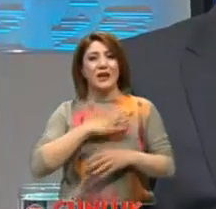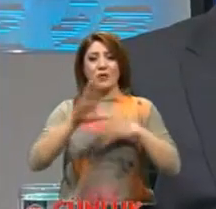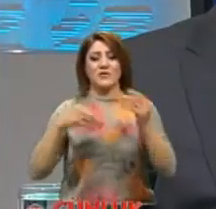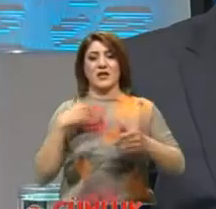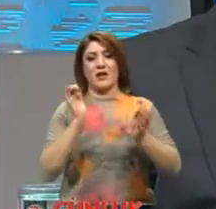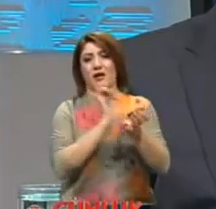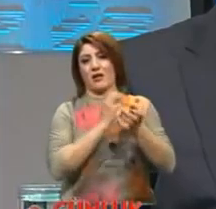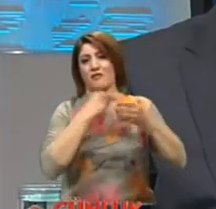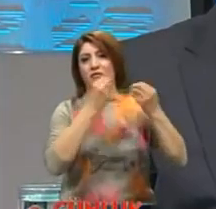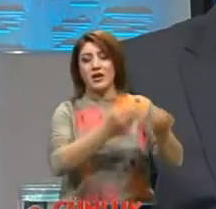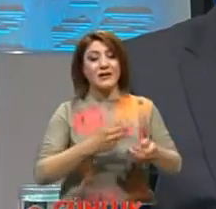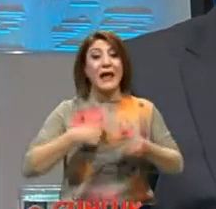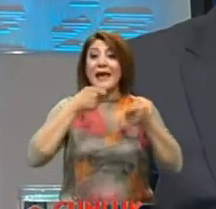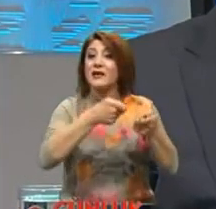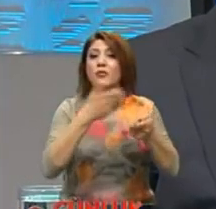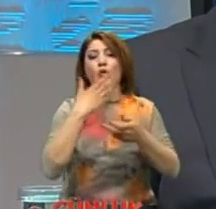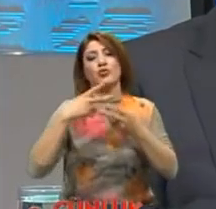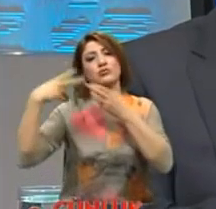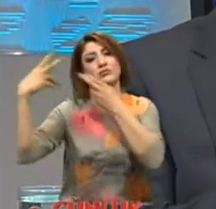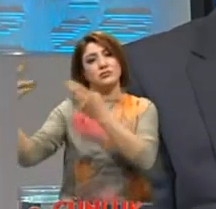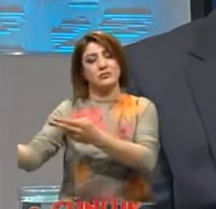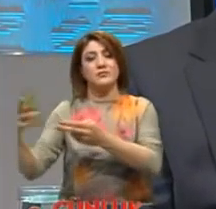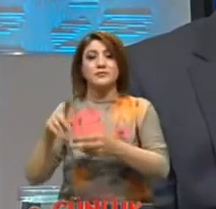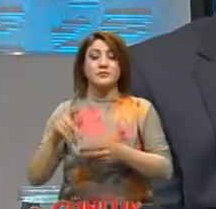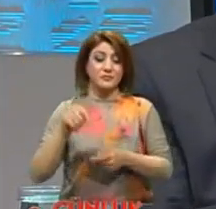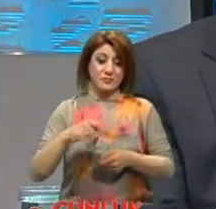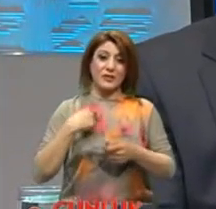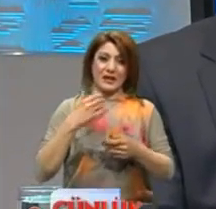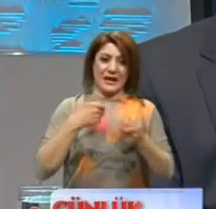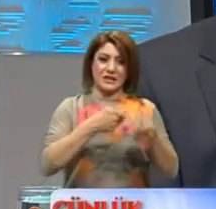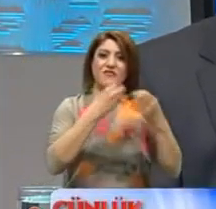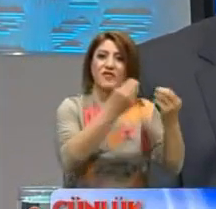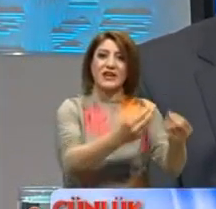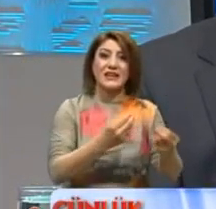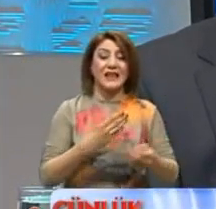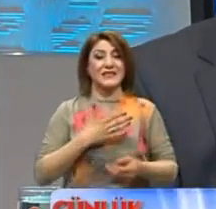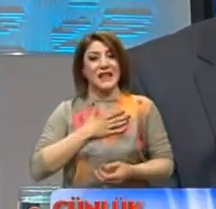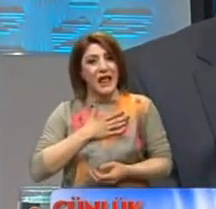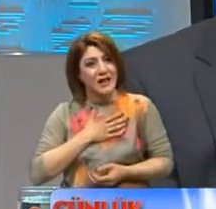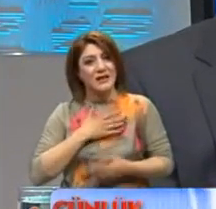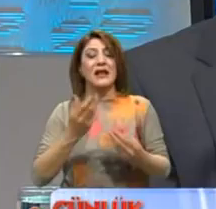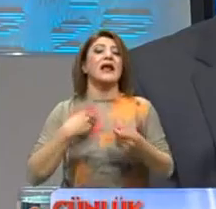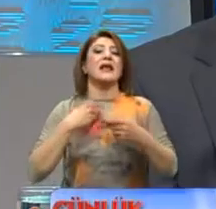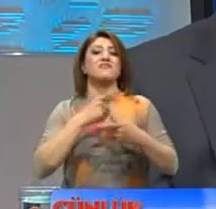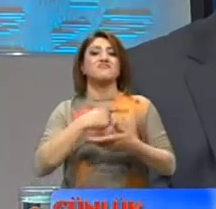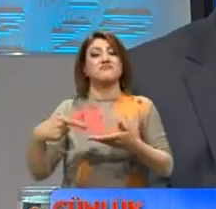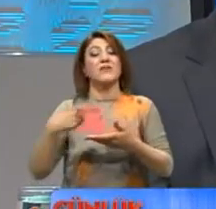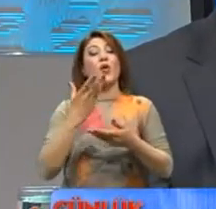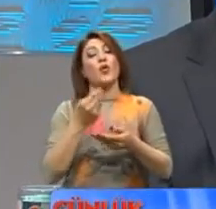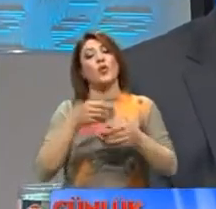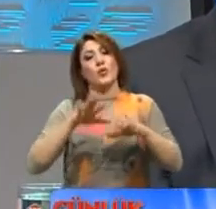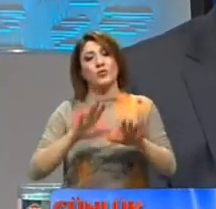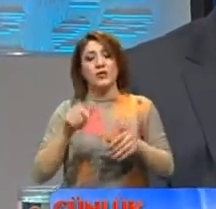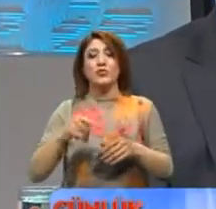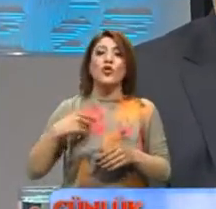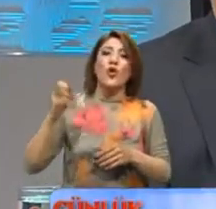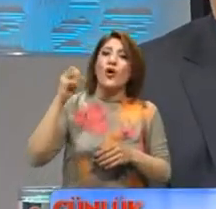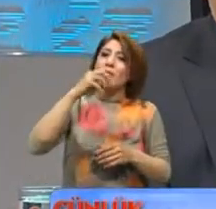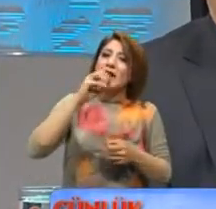okul verir. Evet. O evet. Eğitimi okul verirken terbiyeyi ihmal etmez, beraber götürmek zorundadır. İşte burada da öğretmenlerimize işliyor. Hakikaten